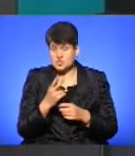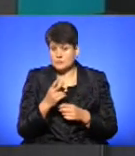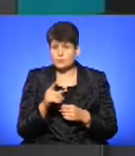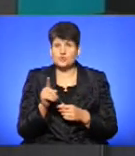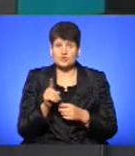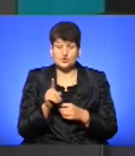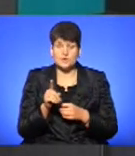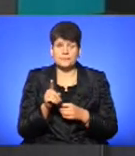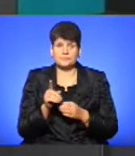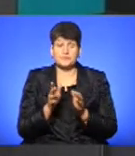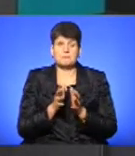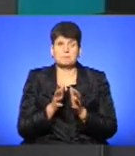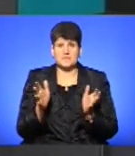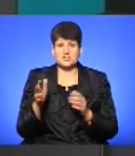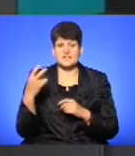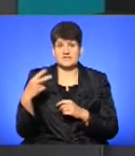більше